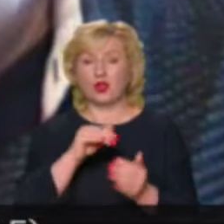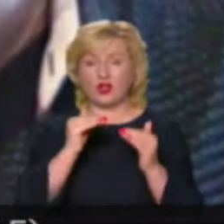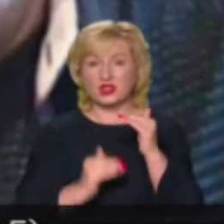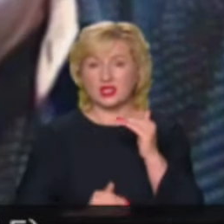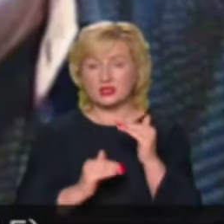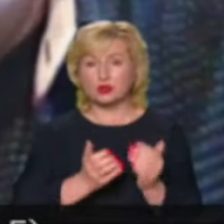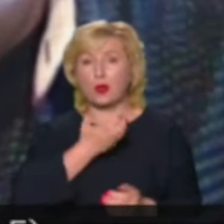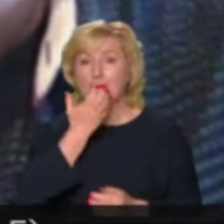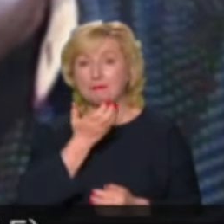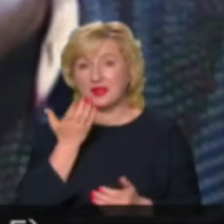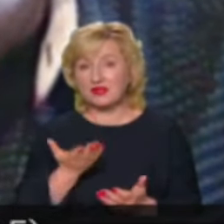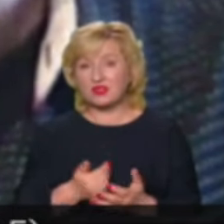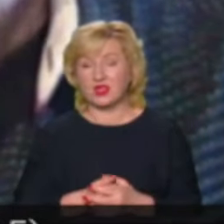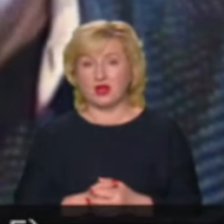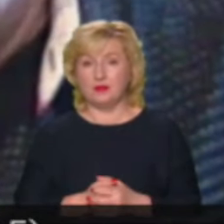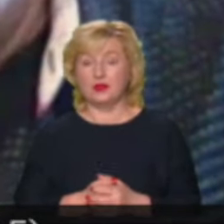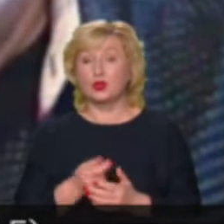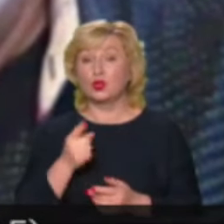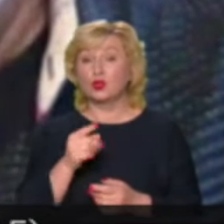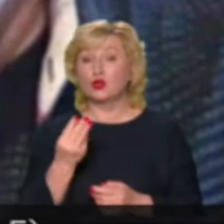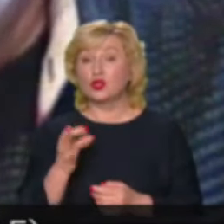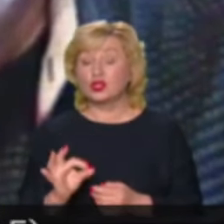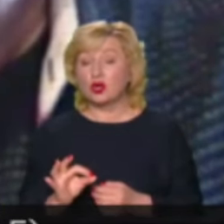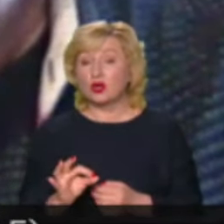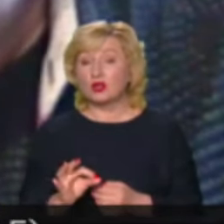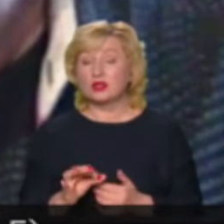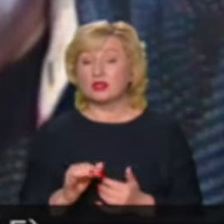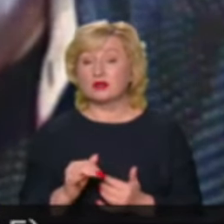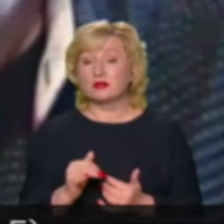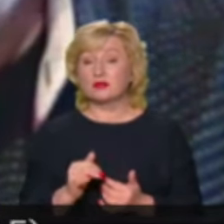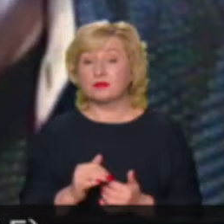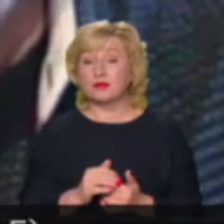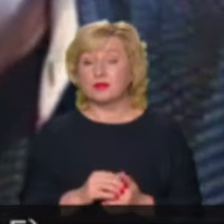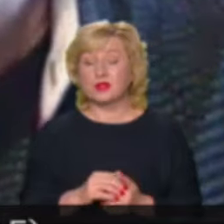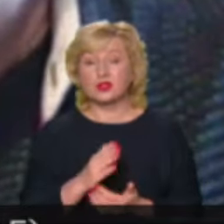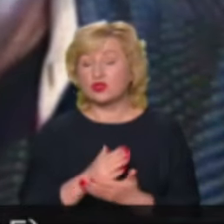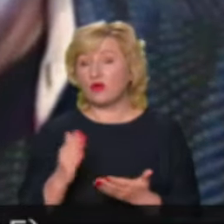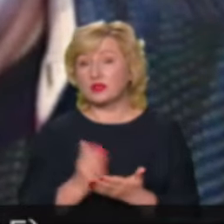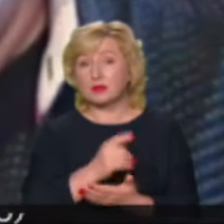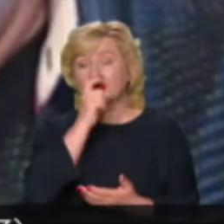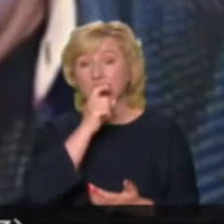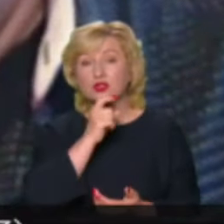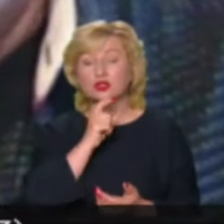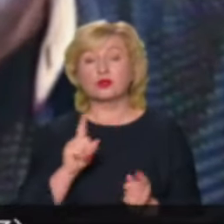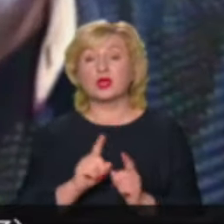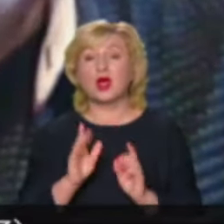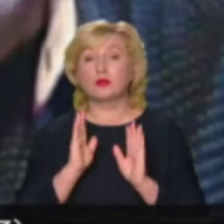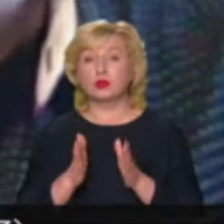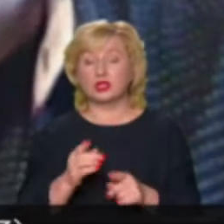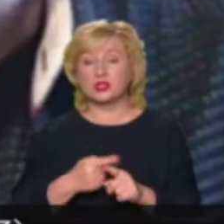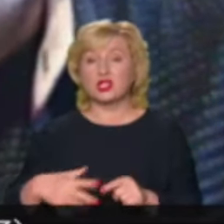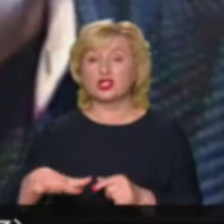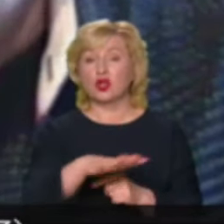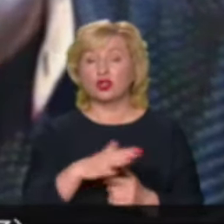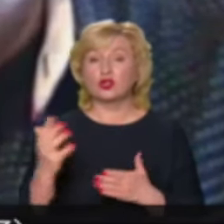півдня. Тому що зараз зовсім не зрозуміло, яка буде оця зона